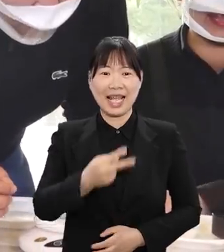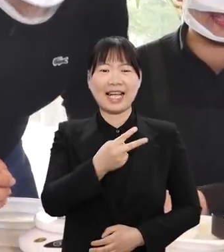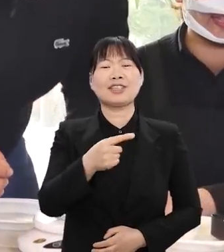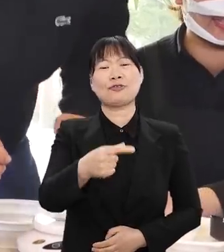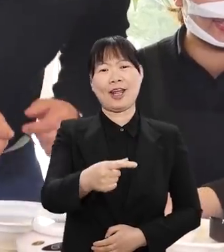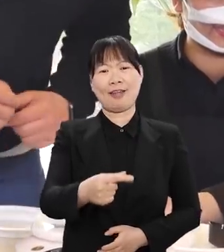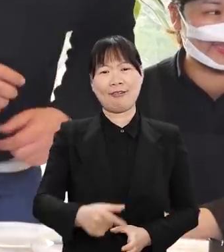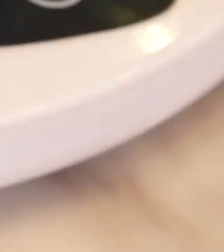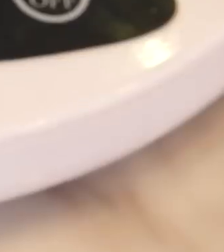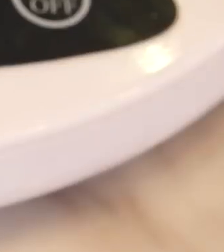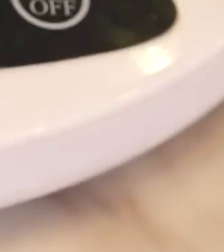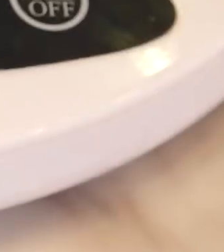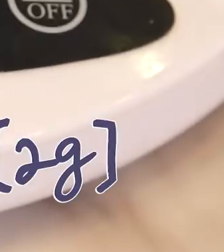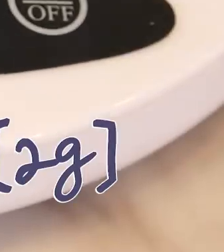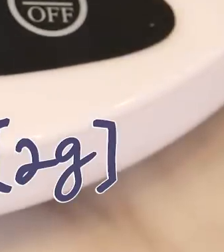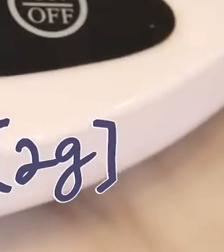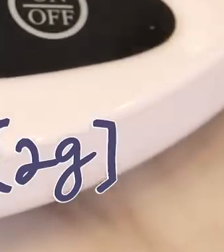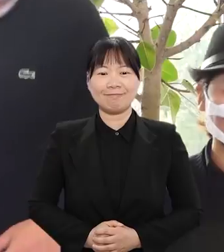이거 2g이에요.